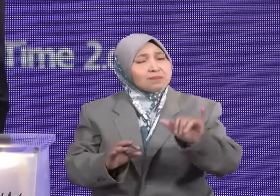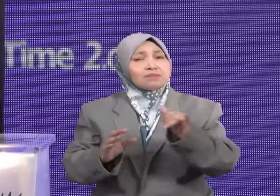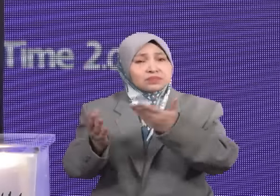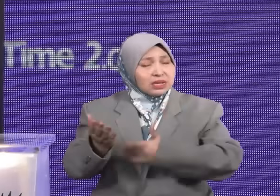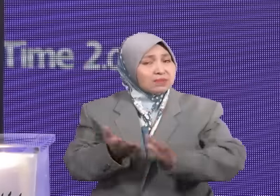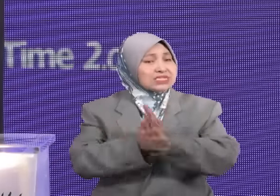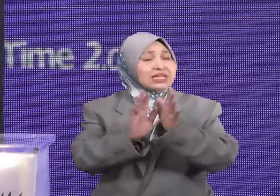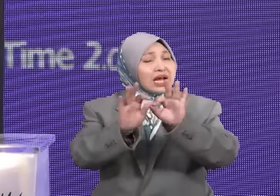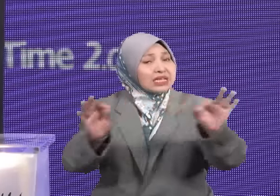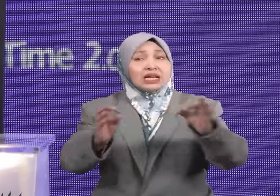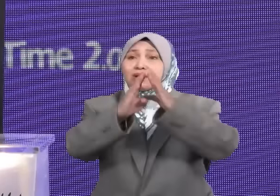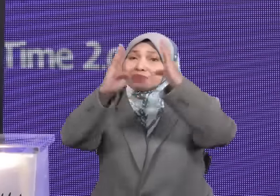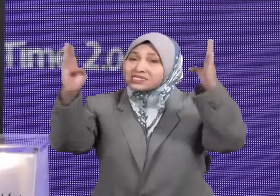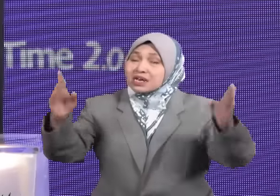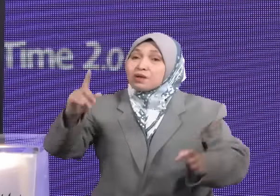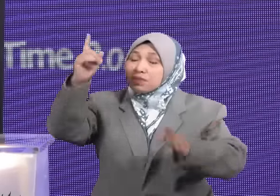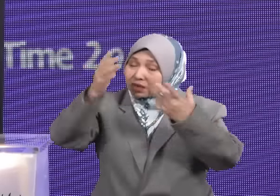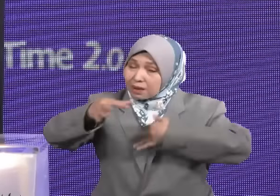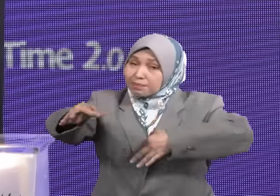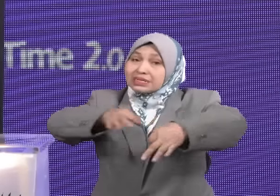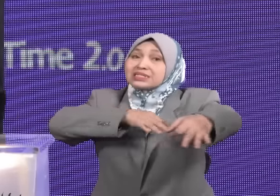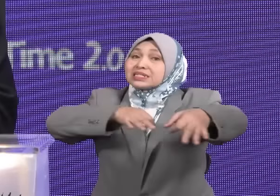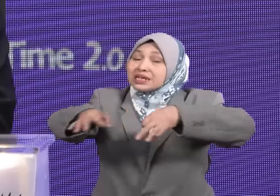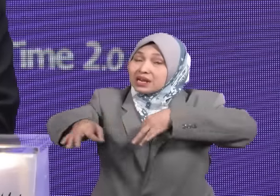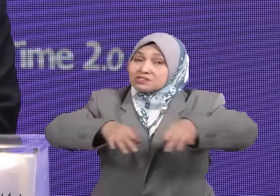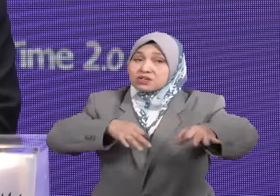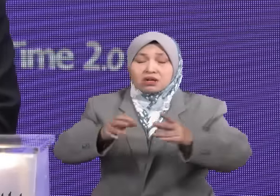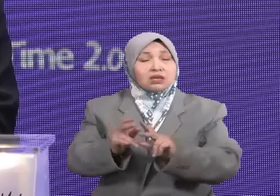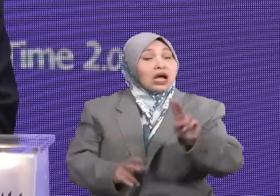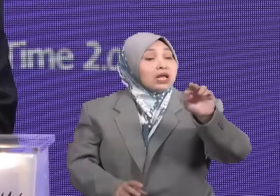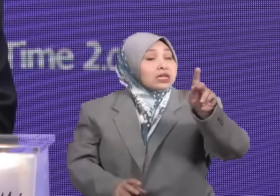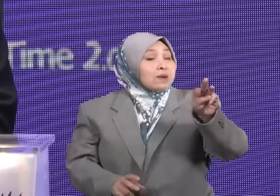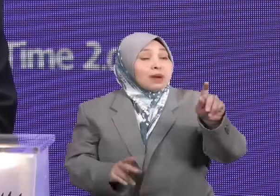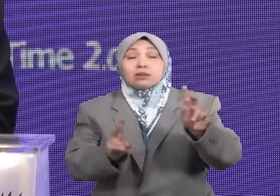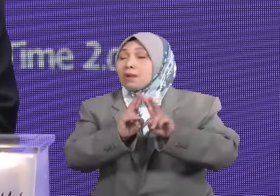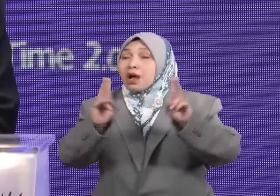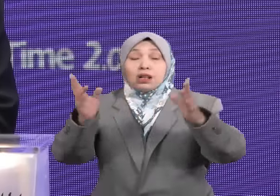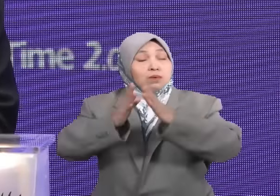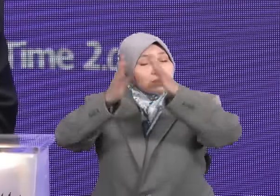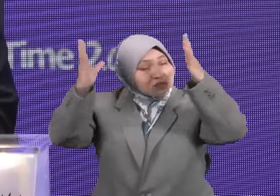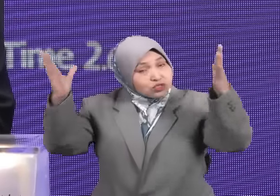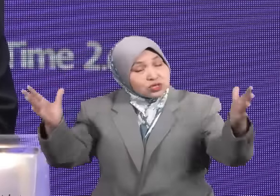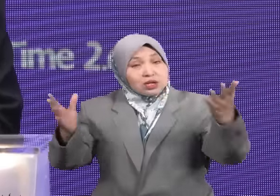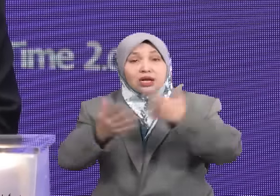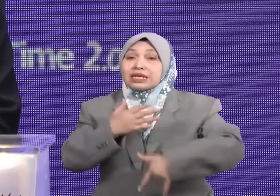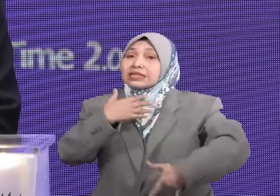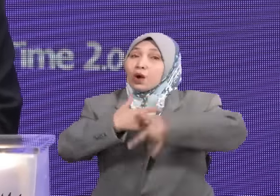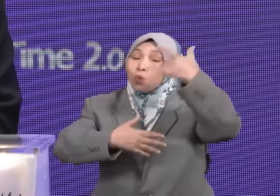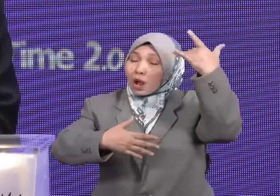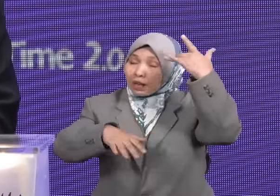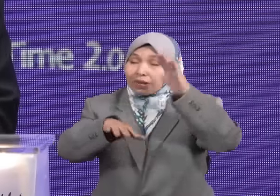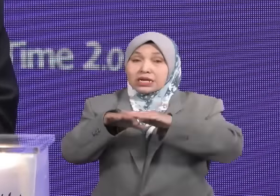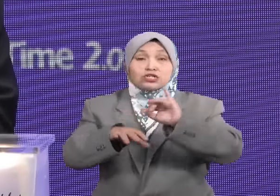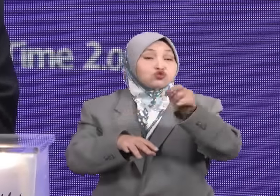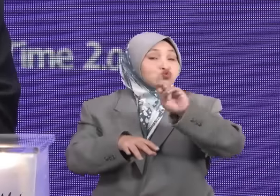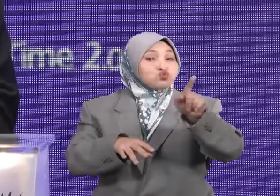satu ayat kebesaran Allah yang menjelaskan. Dan ini nikmat paling besar yang telah pun kita belajar sebelum ini pada awal juz